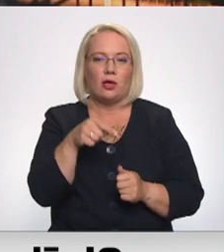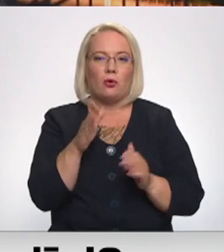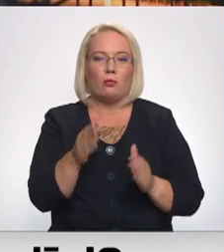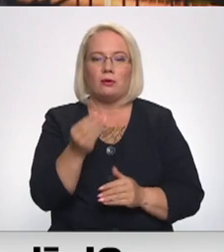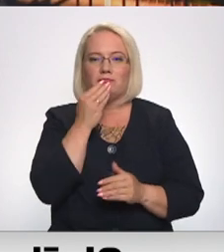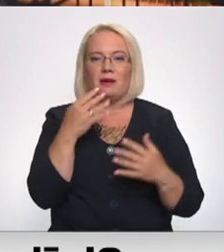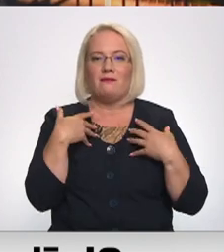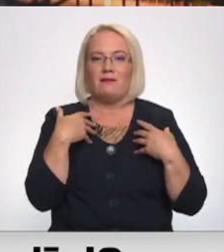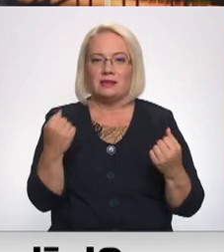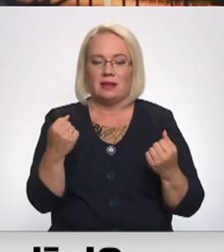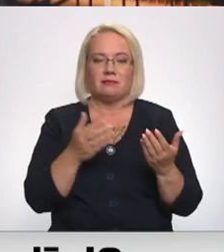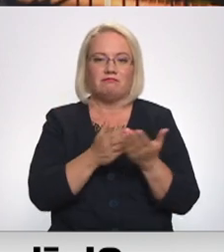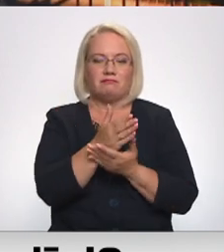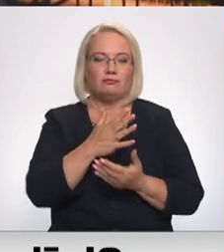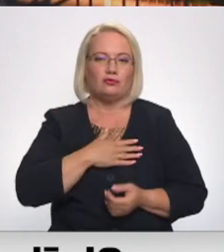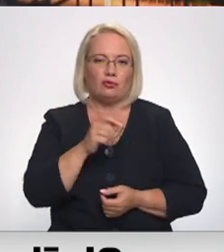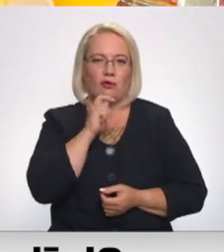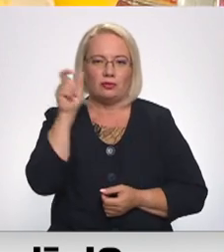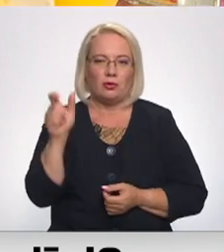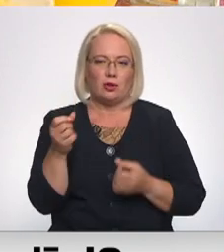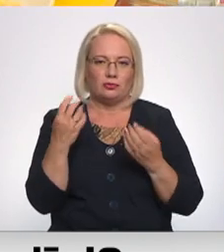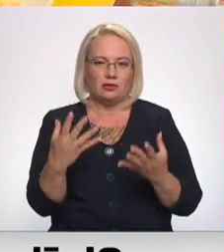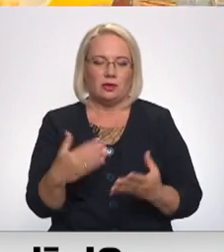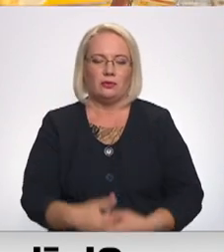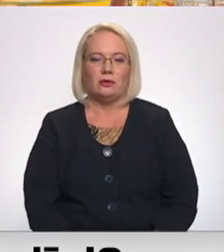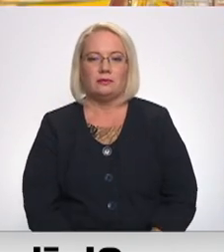un veselīgs, devās skaidrot Uldis Birziņš.